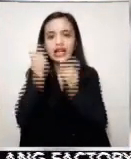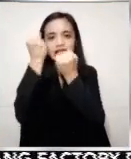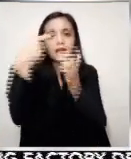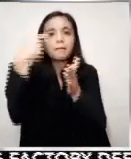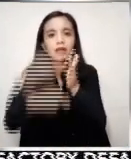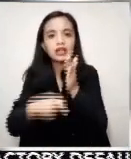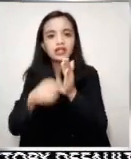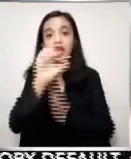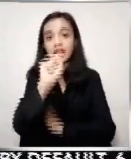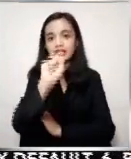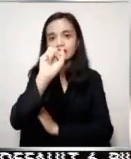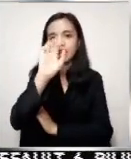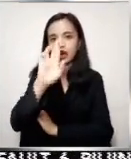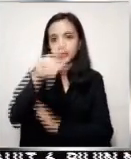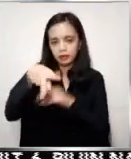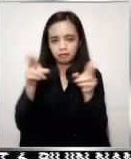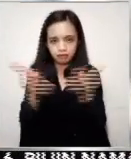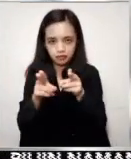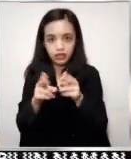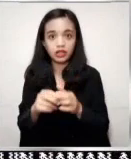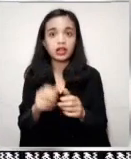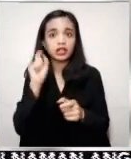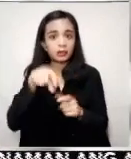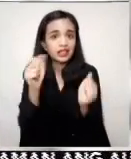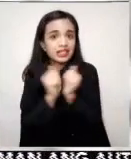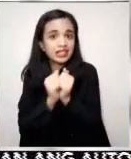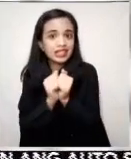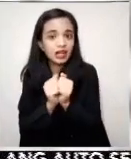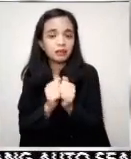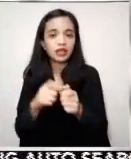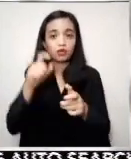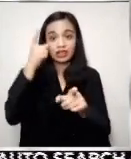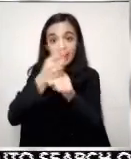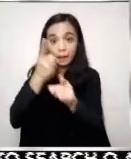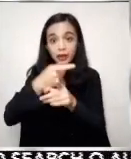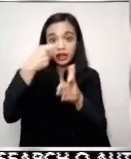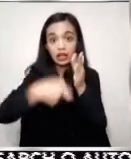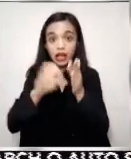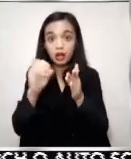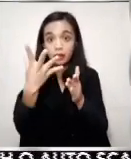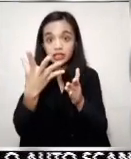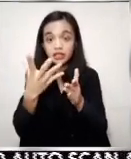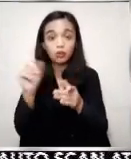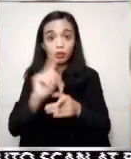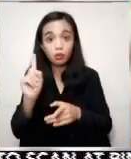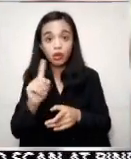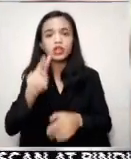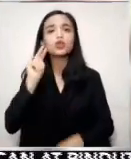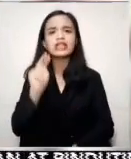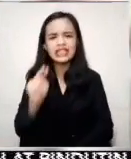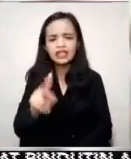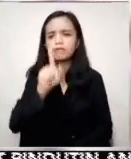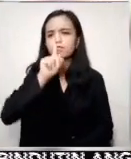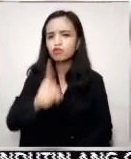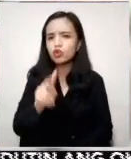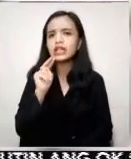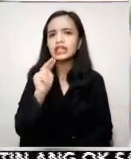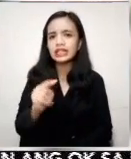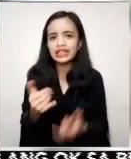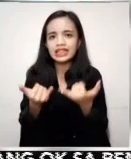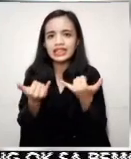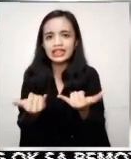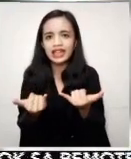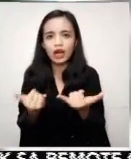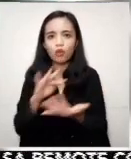SRP. Kasama sa mga dapat lagyan ng tamang price tag ay mga kinukonsiderang kailangan sa panahon ngayong may